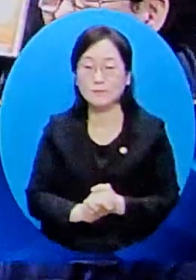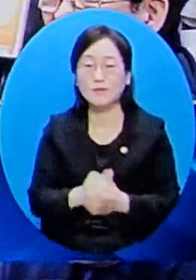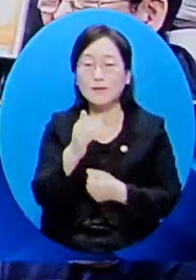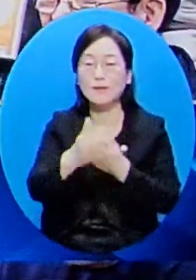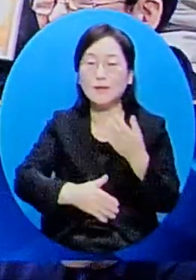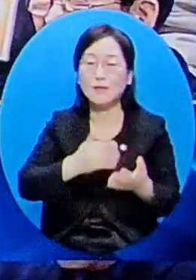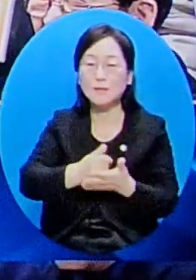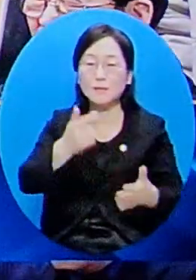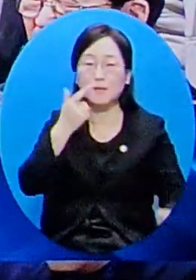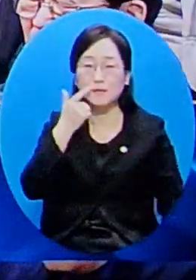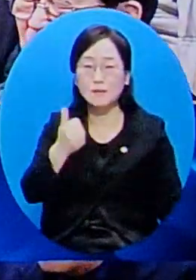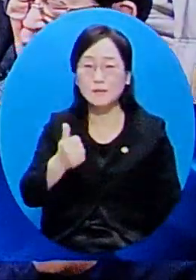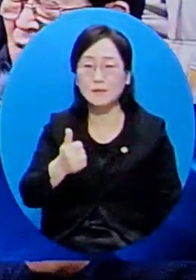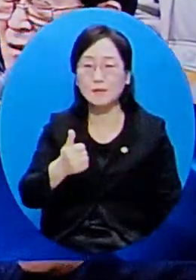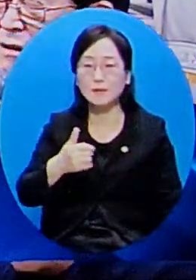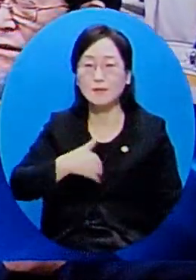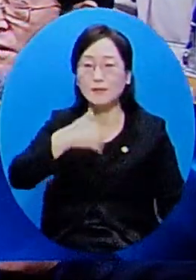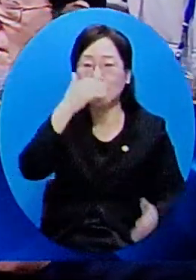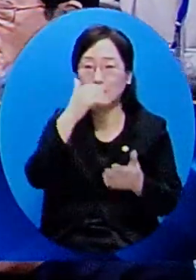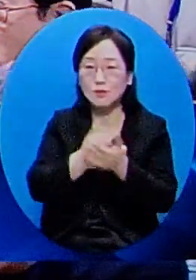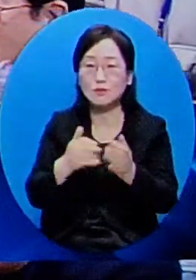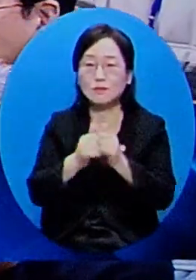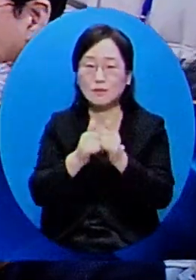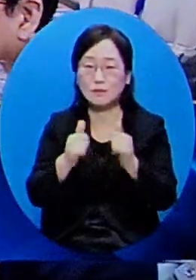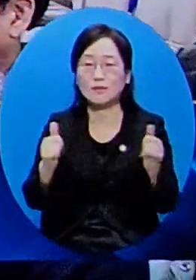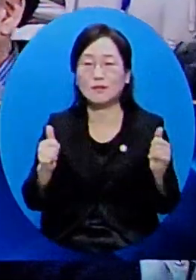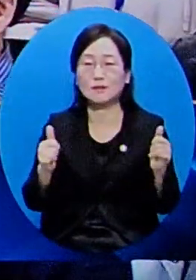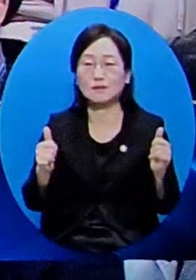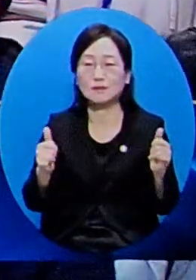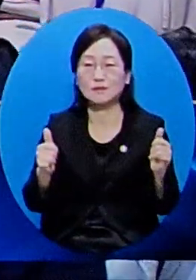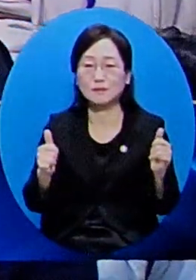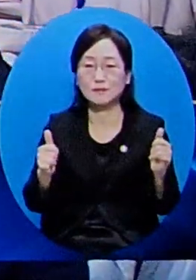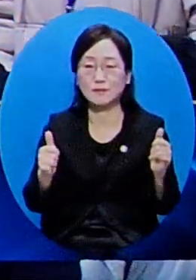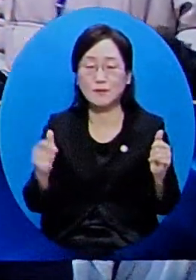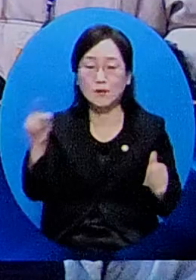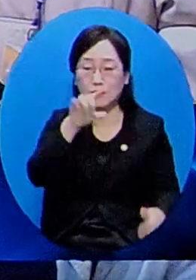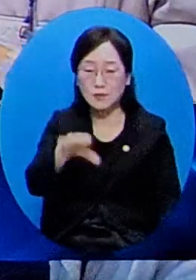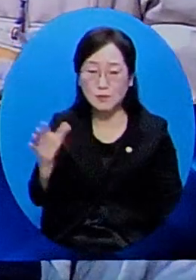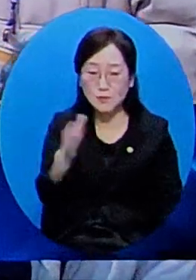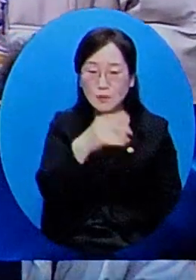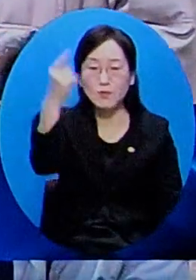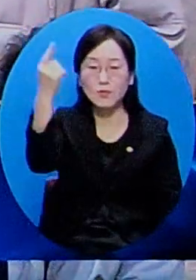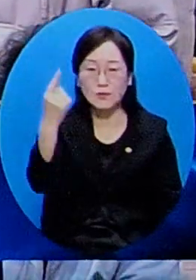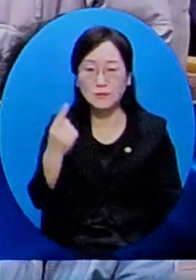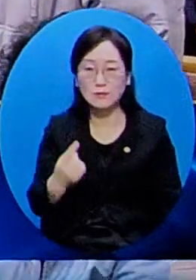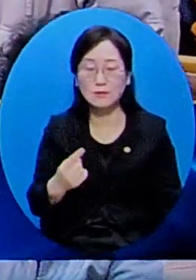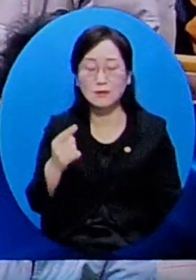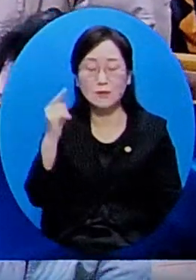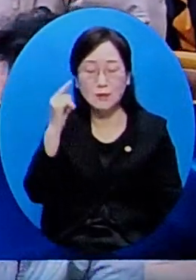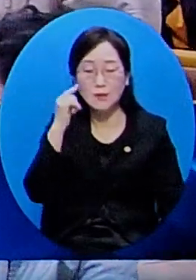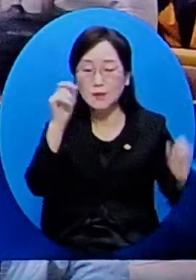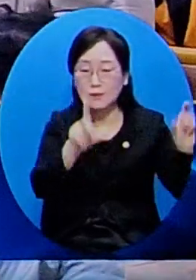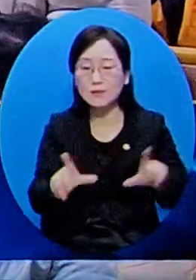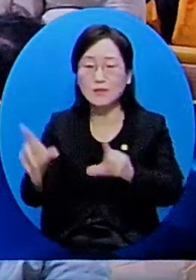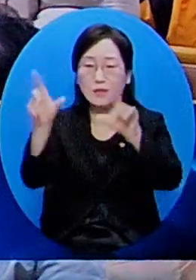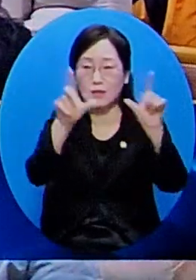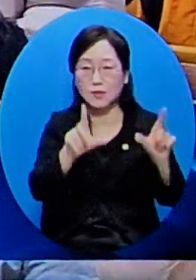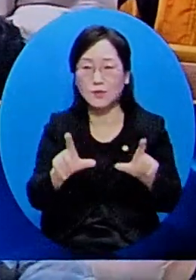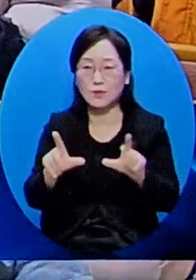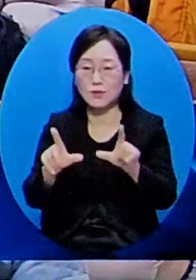하나님 아버지, 저는 죄인입니다. 어디에서 와서 왜